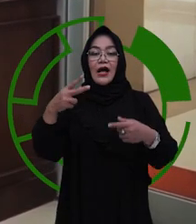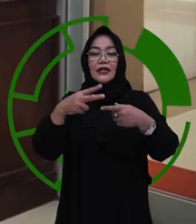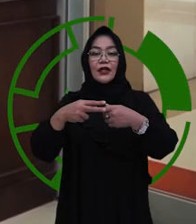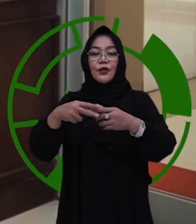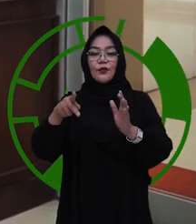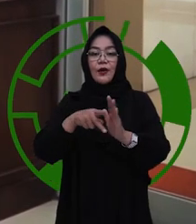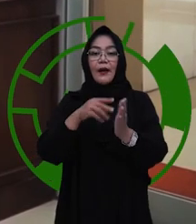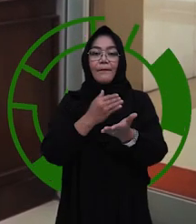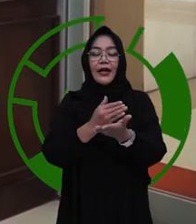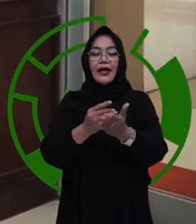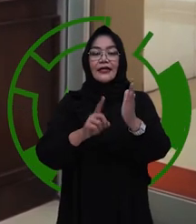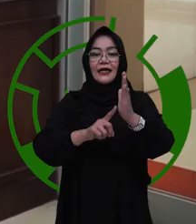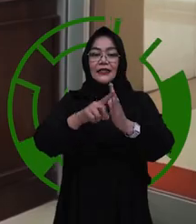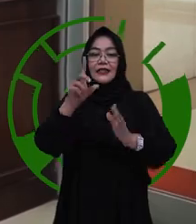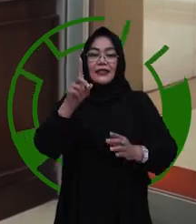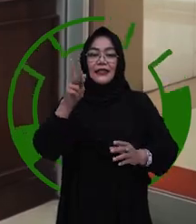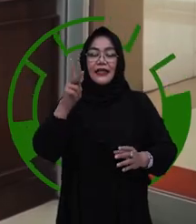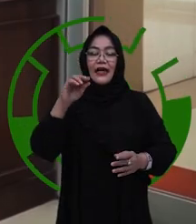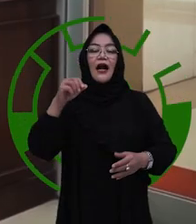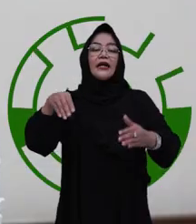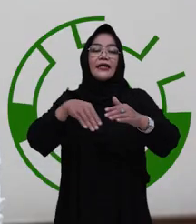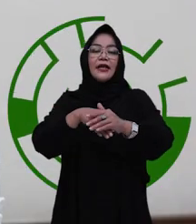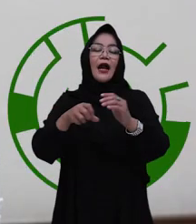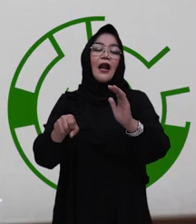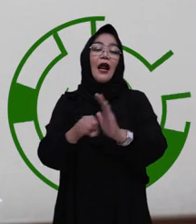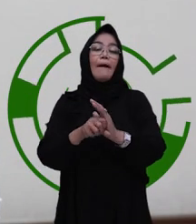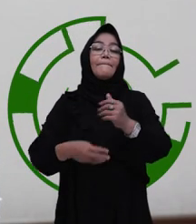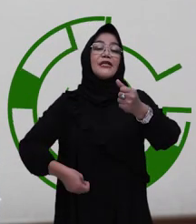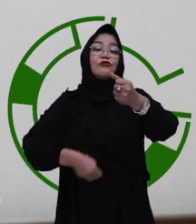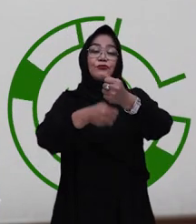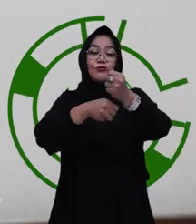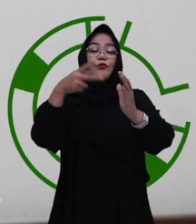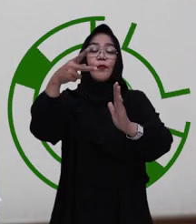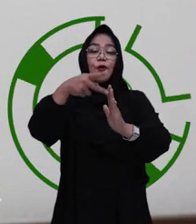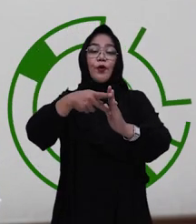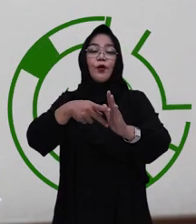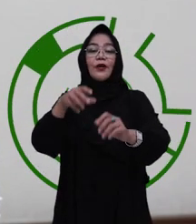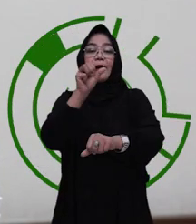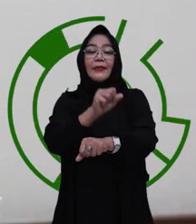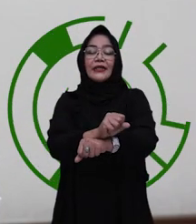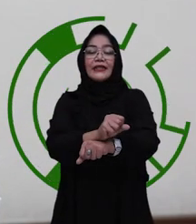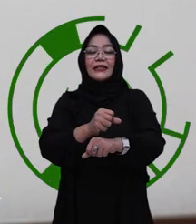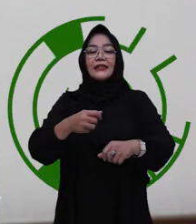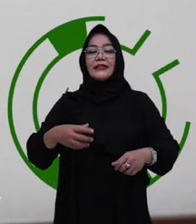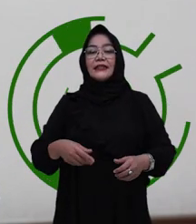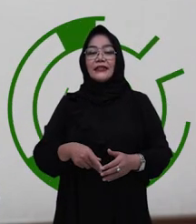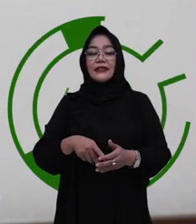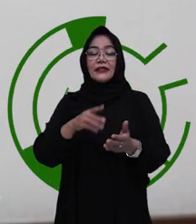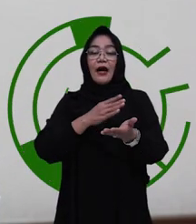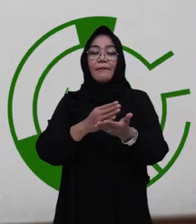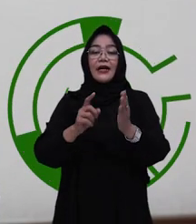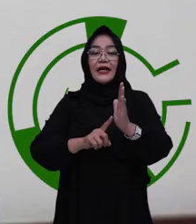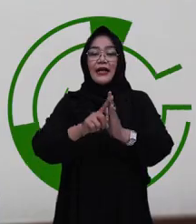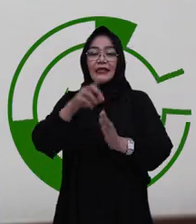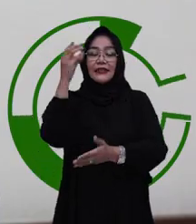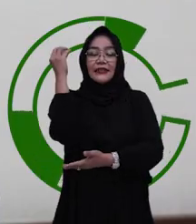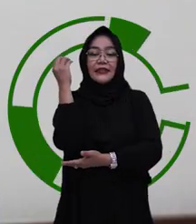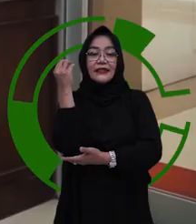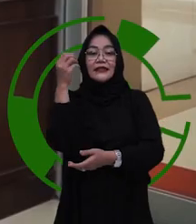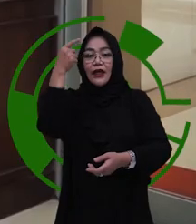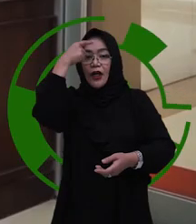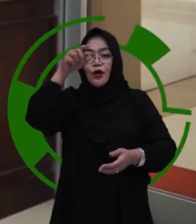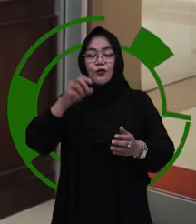Ketua Pengadilan Tinggi DKI Jakarta. Dalam mendukung program dan kinerja Ketua Pengadilan Tinggi DKI